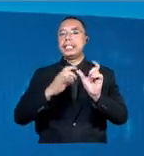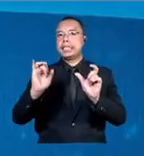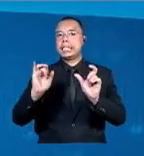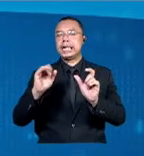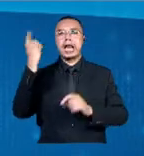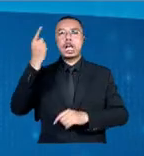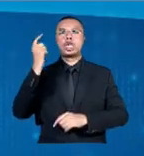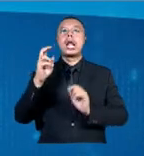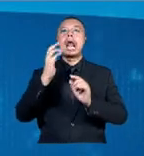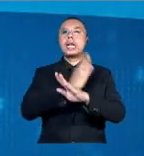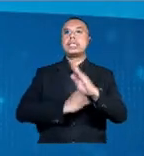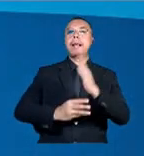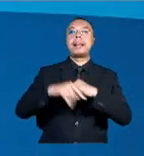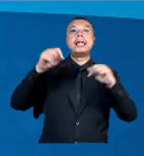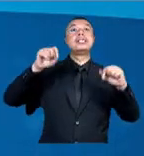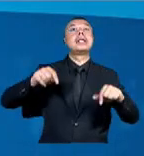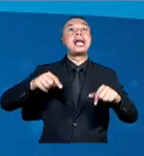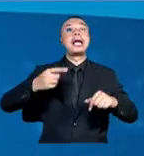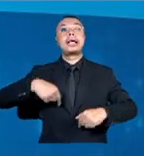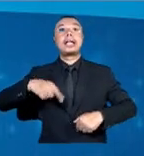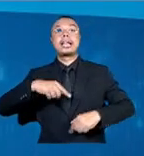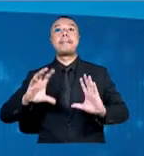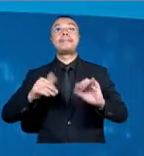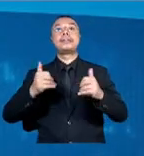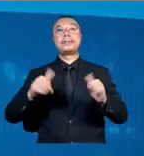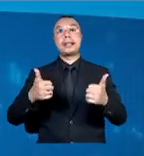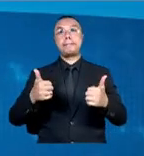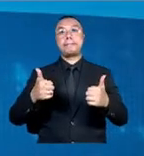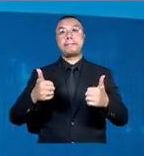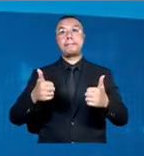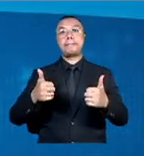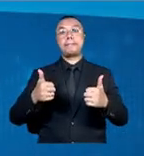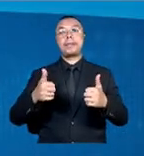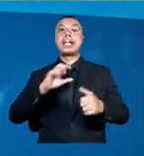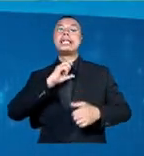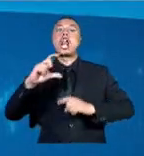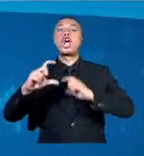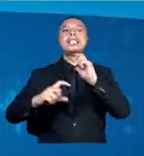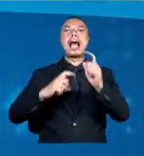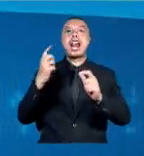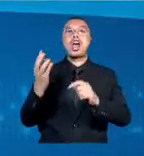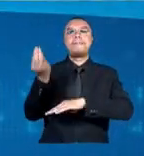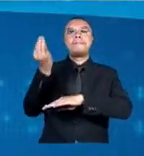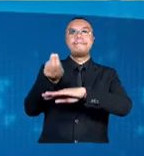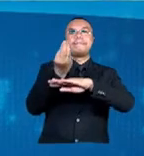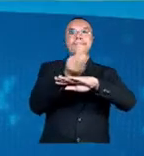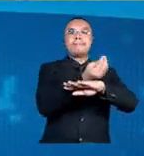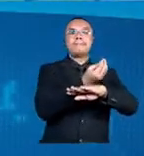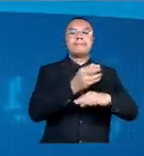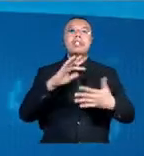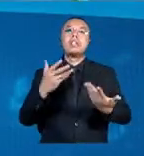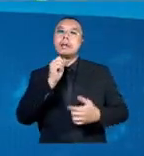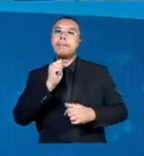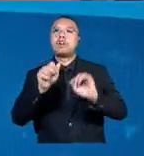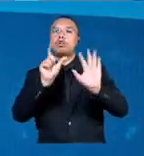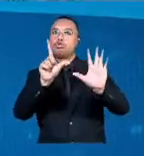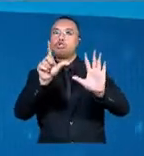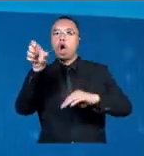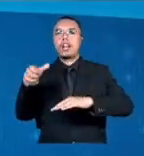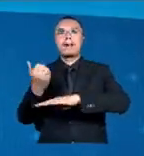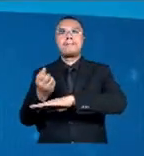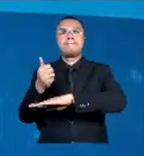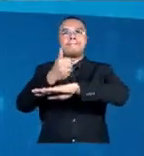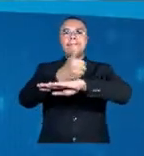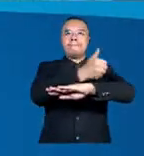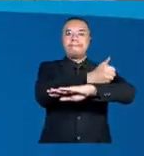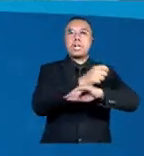Komisi Nasional Disabilitas sedang mempersiapkan calon komisioner yaitu 7 komisioner